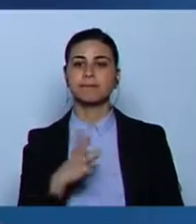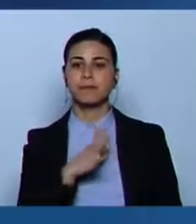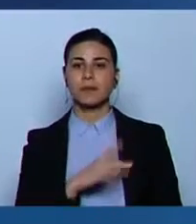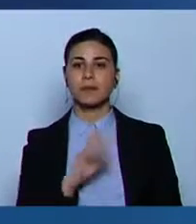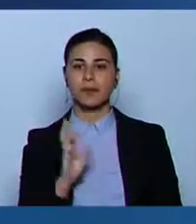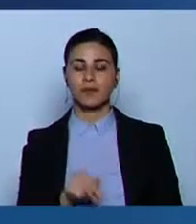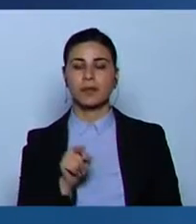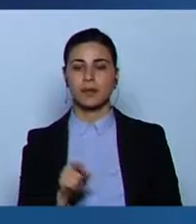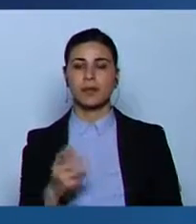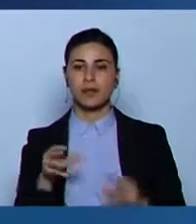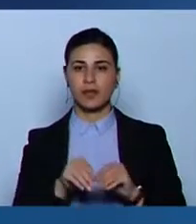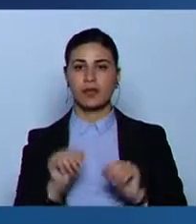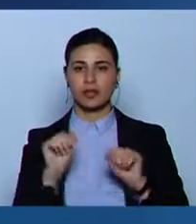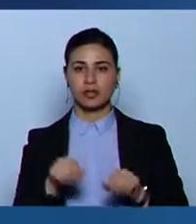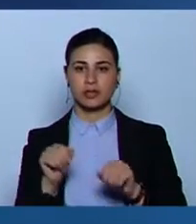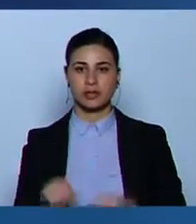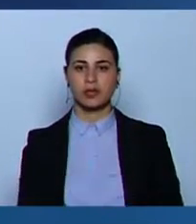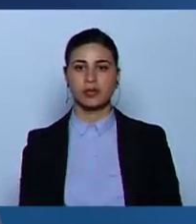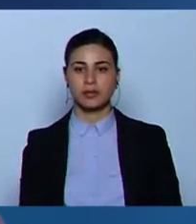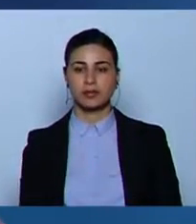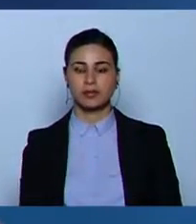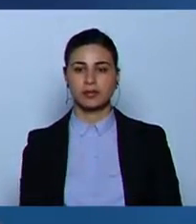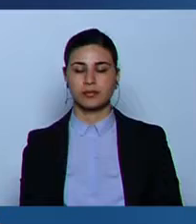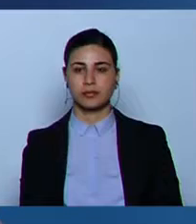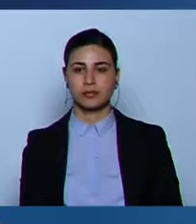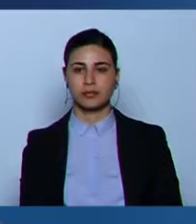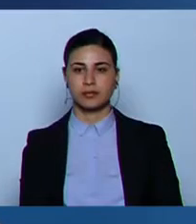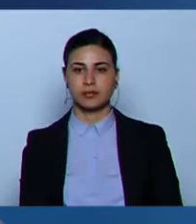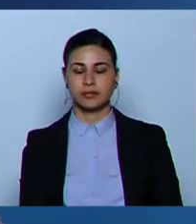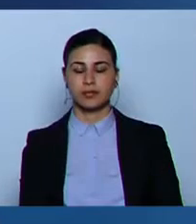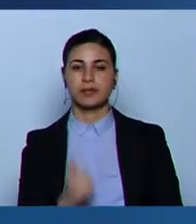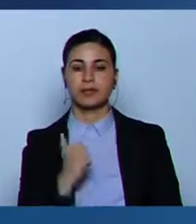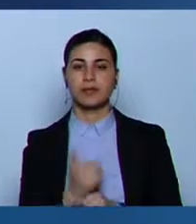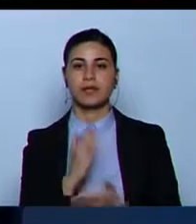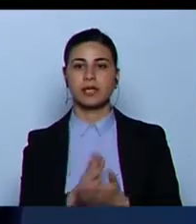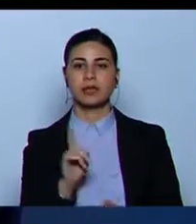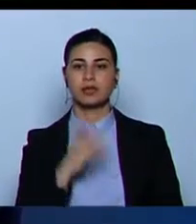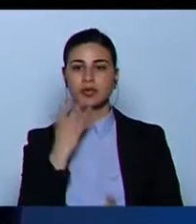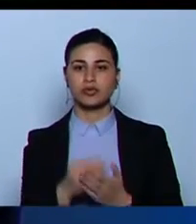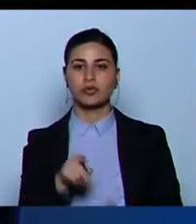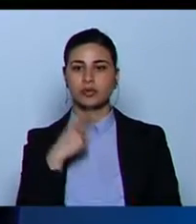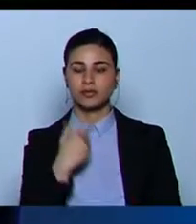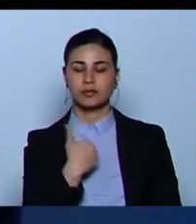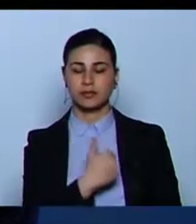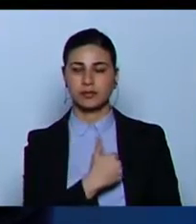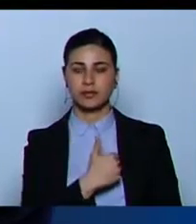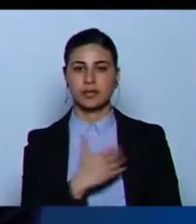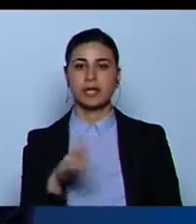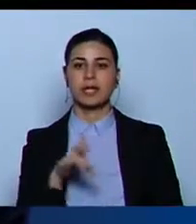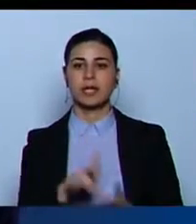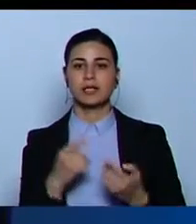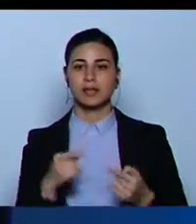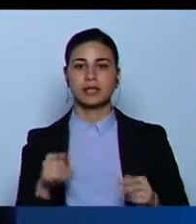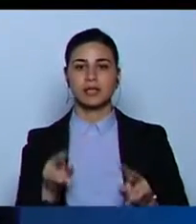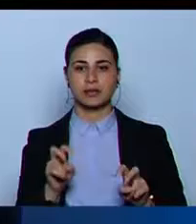და დეკონცენტრაციის შესაძლებლობებია. Და მთავარი მომენტი არის ის, რომ ჩვენ გვაქვს, მე ვიტყვი, ჩვენ გვაქვს ქალაქის